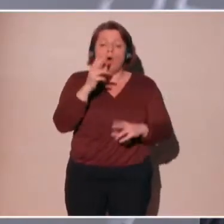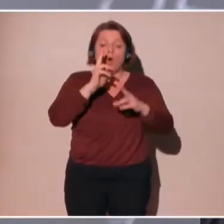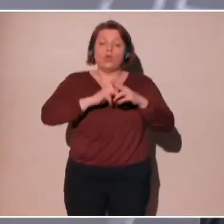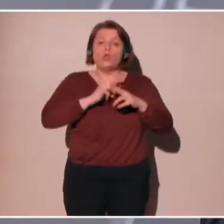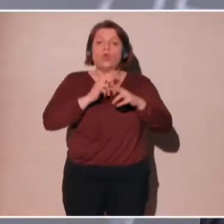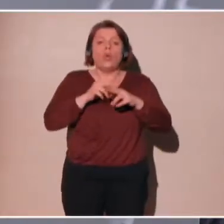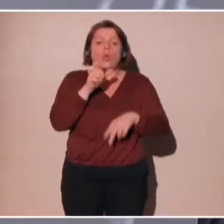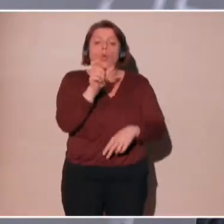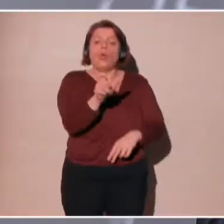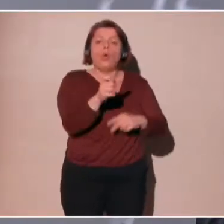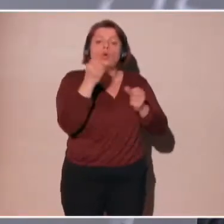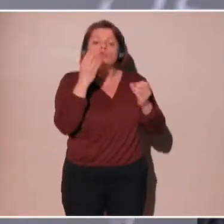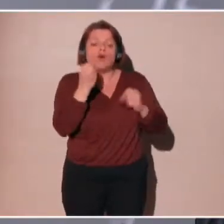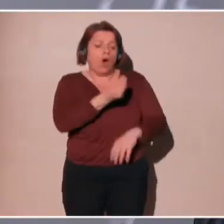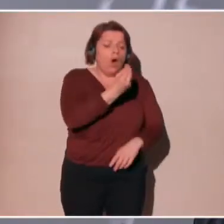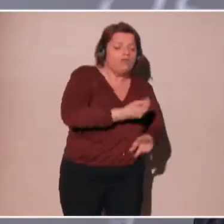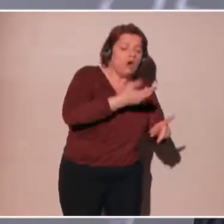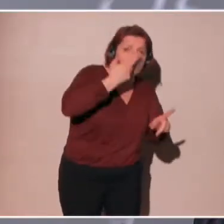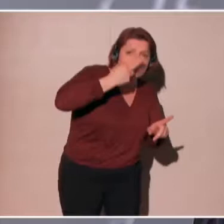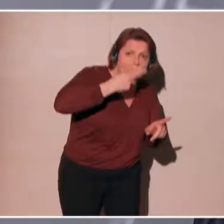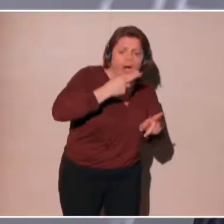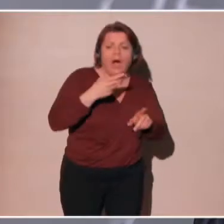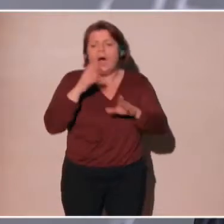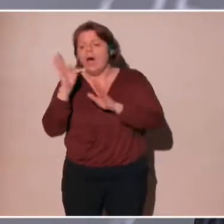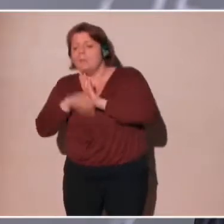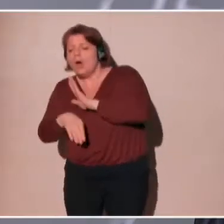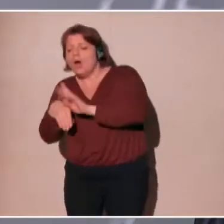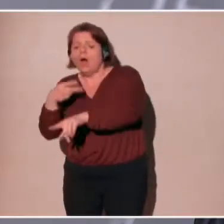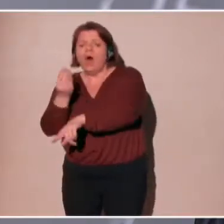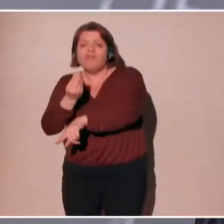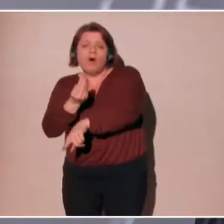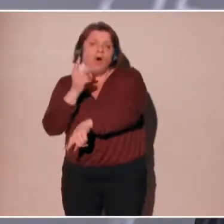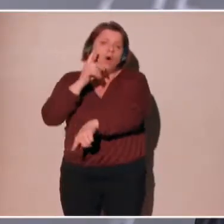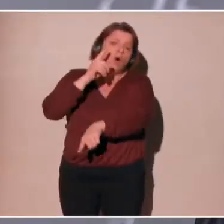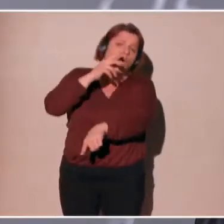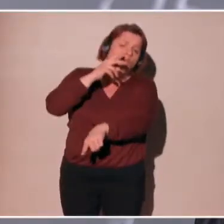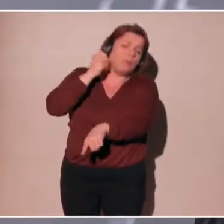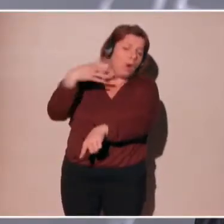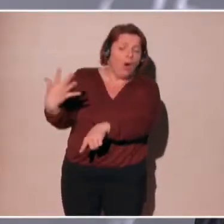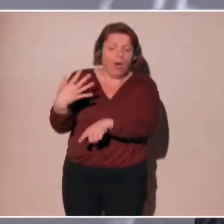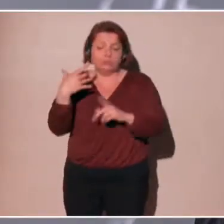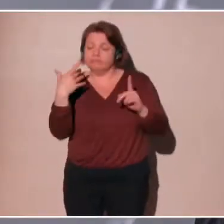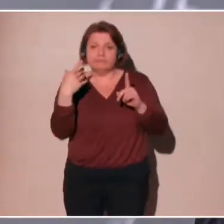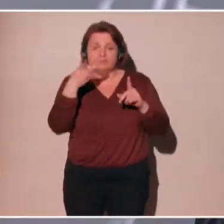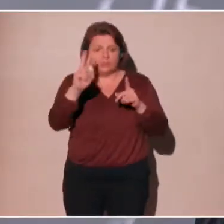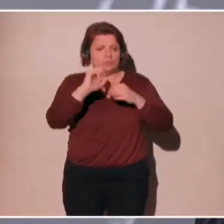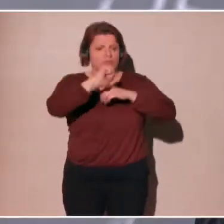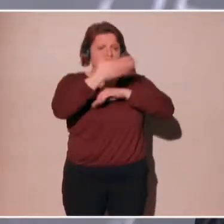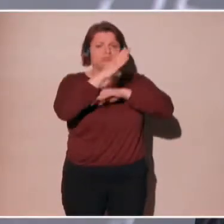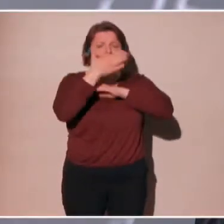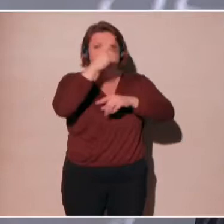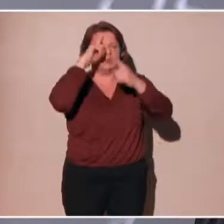donné à un enfant noir qu'à un enfant blanc, même eh bien, on obtenait des données sur des